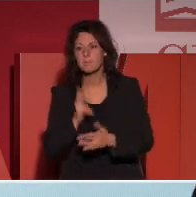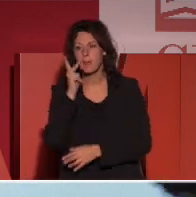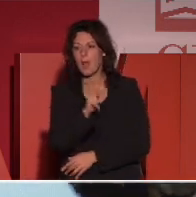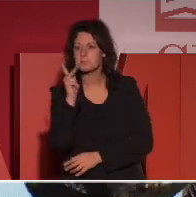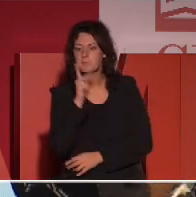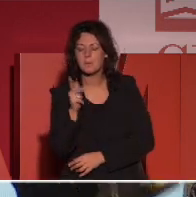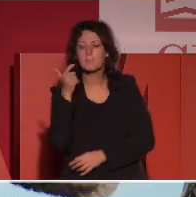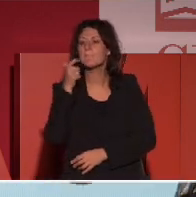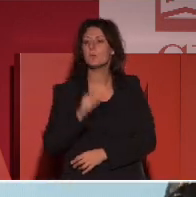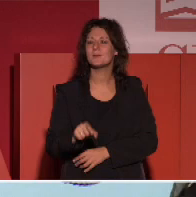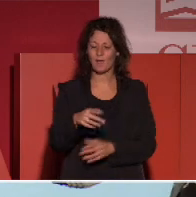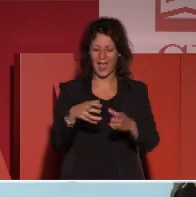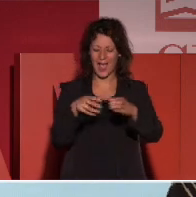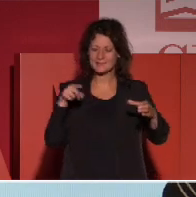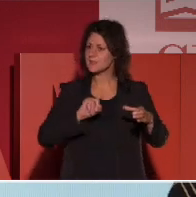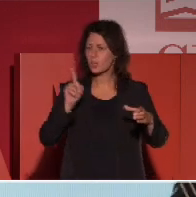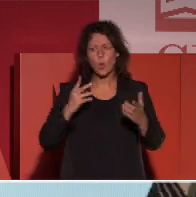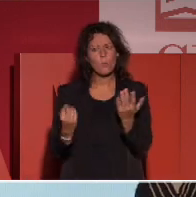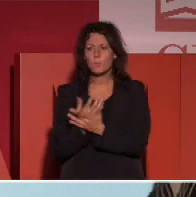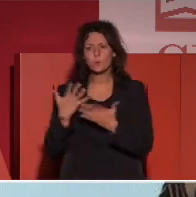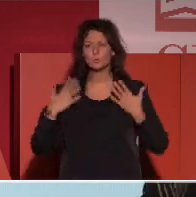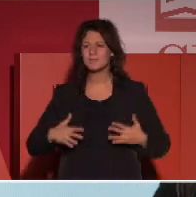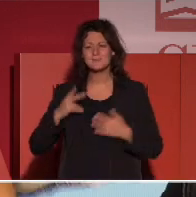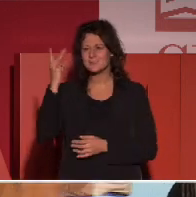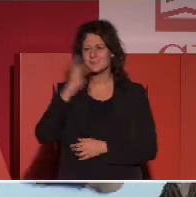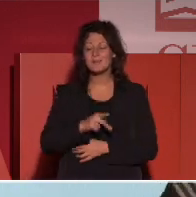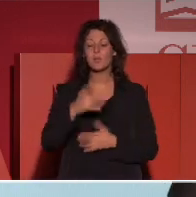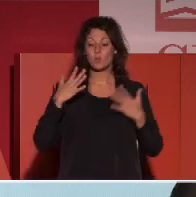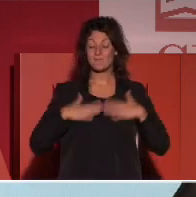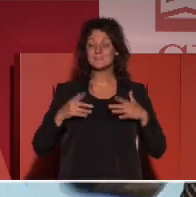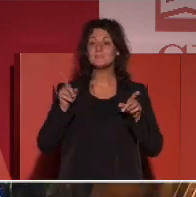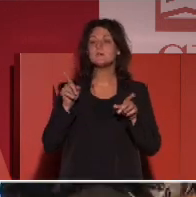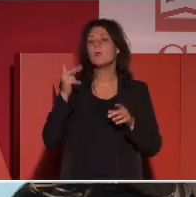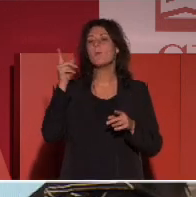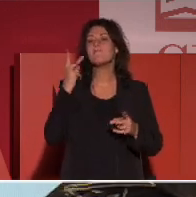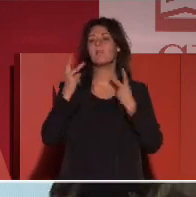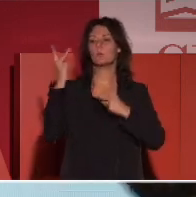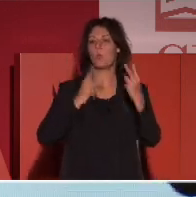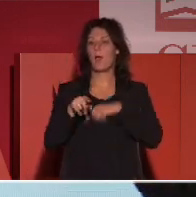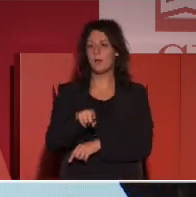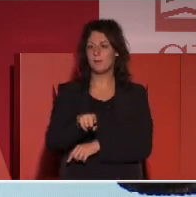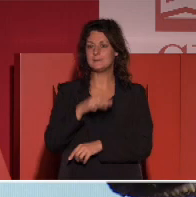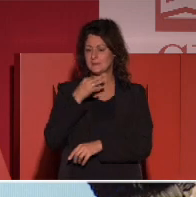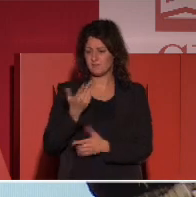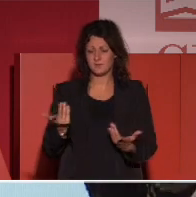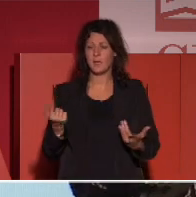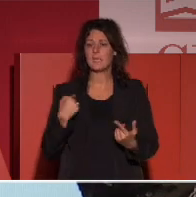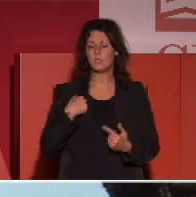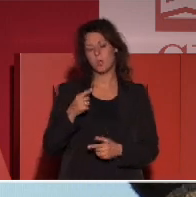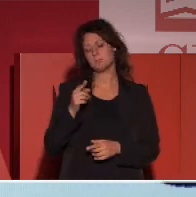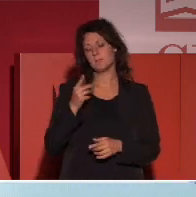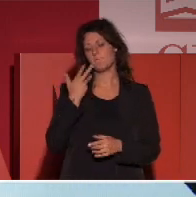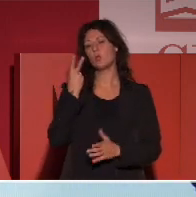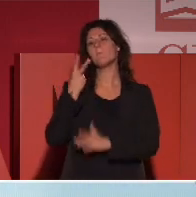modello che sceglie limper amino impermeabile giallo piuttosto che la tuta da montagna che chissà se tamara la userebbe io